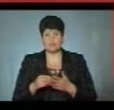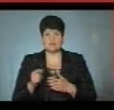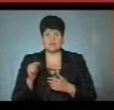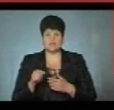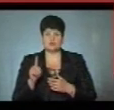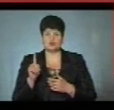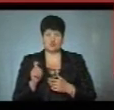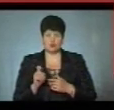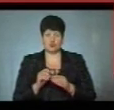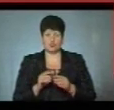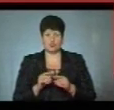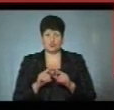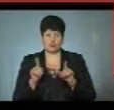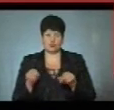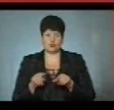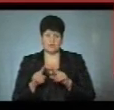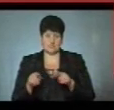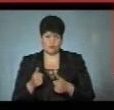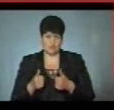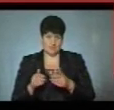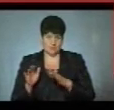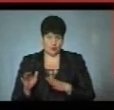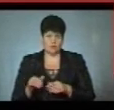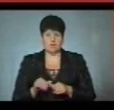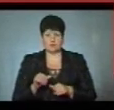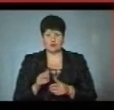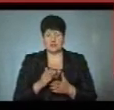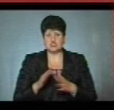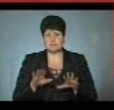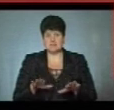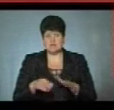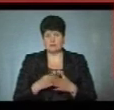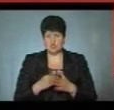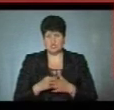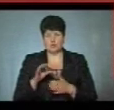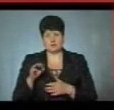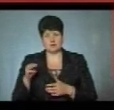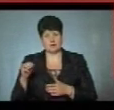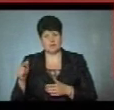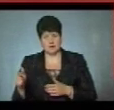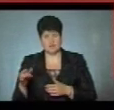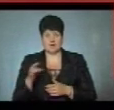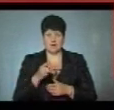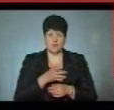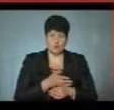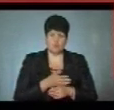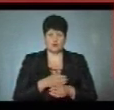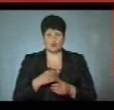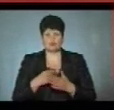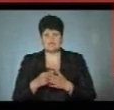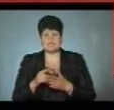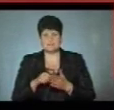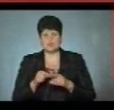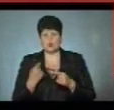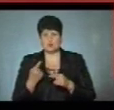1100 путівок через тендерні процедури. Ну, крім того, є ще місцеві бюджети, бюджети ОТГ, бюджети районів, бюджети міст обласного